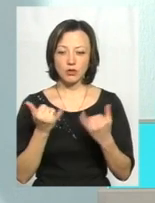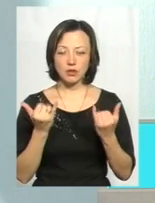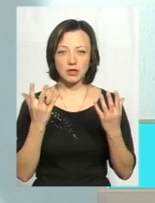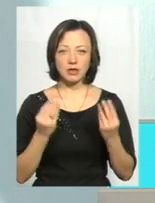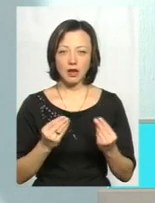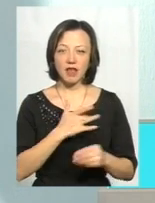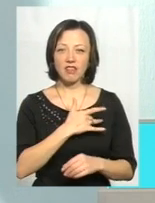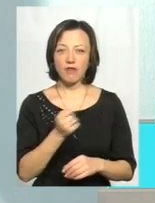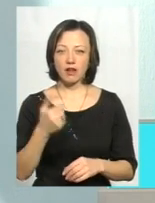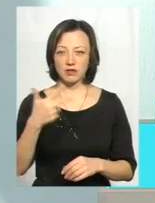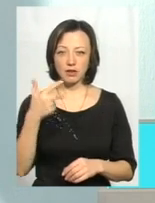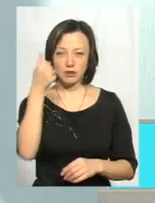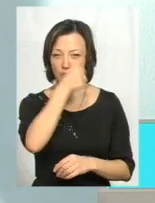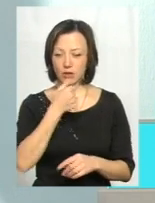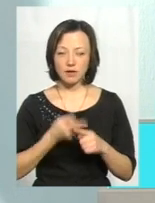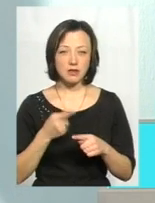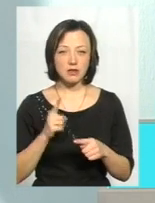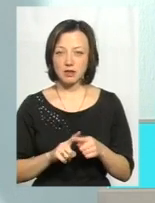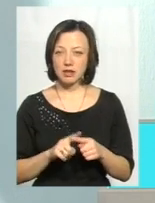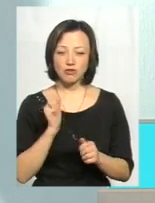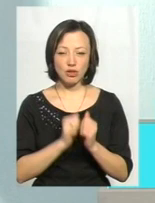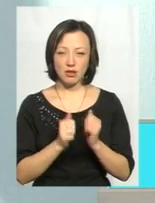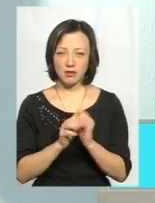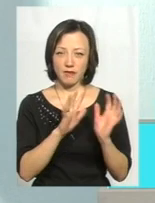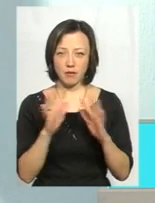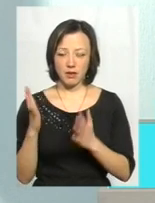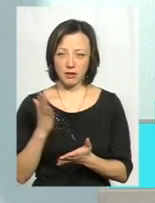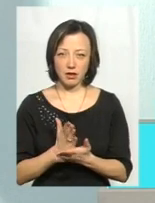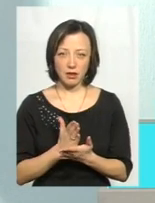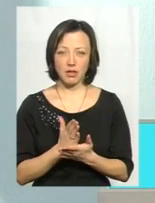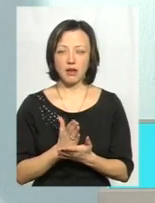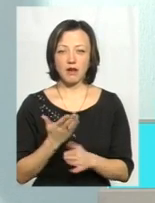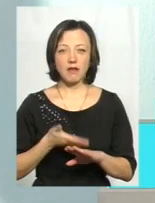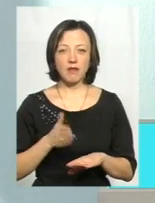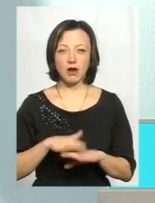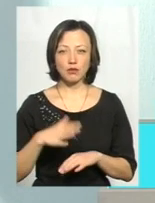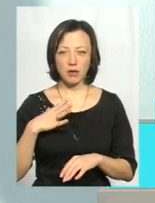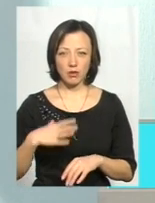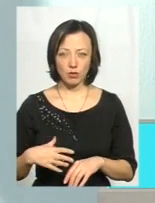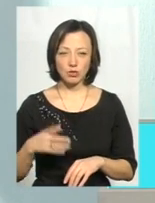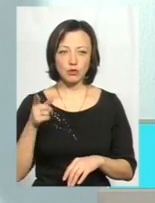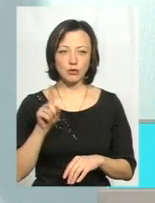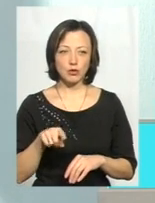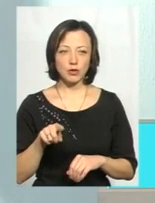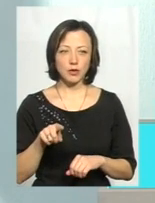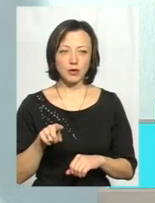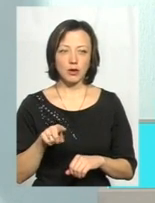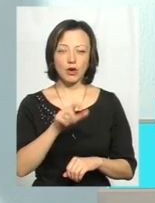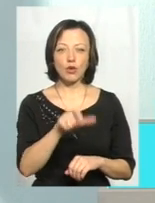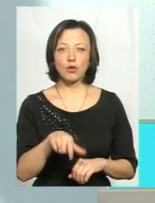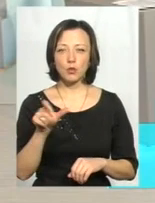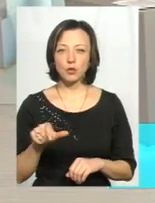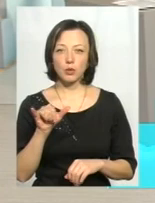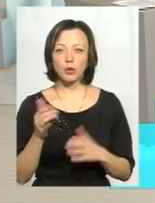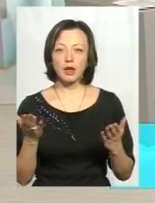рідкість інфаркт міокарда в 30 років. Це досить такі вже є випадки, і він важко переноситься. Тому люди, у яких